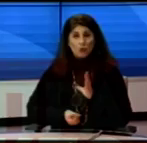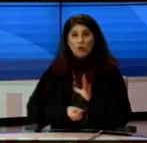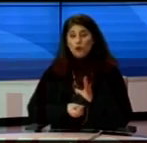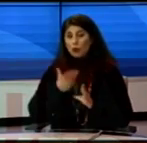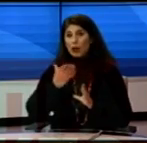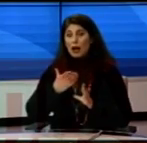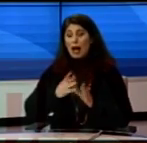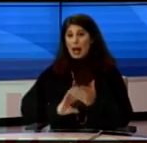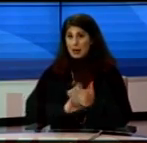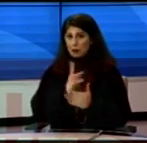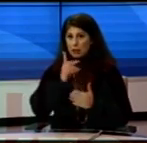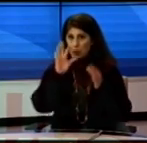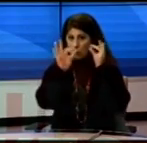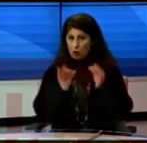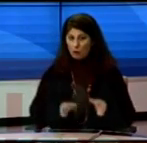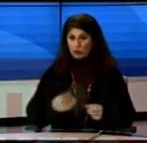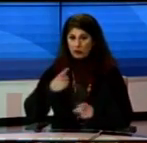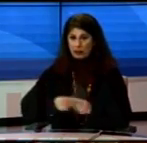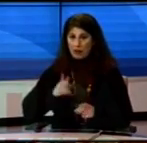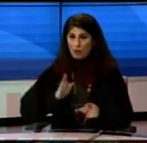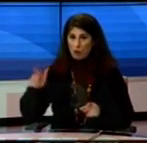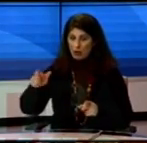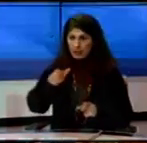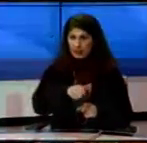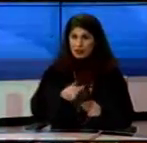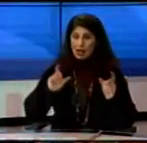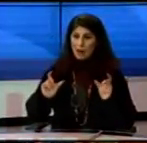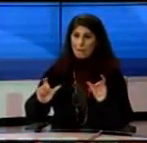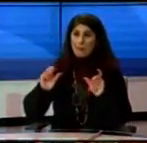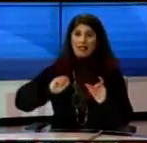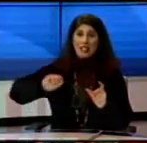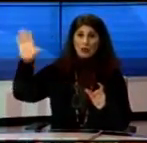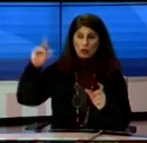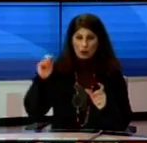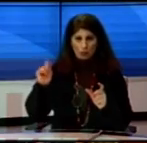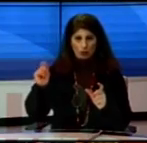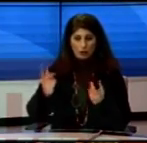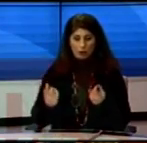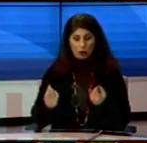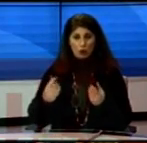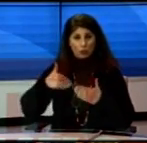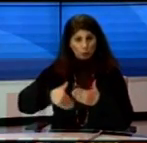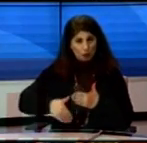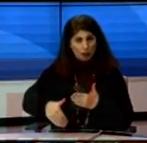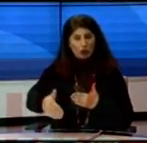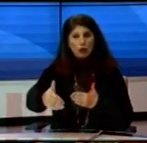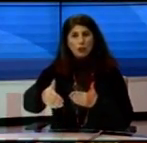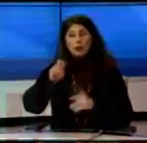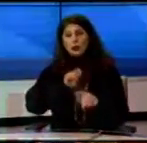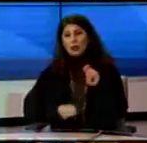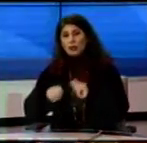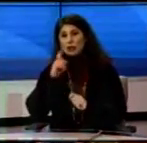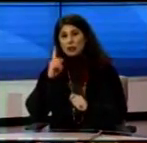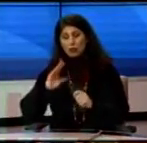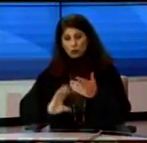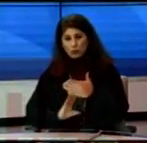αναπτυξιακό πρότυπο για τη χώρα και τους πολίτες, η αμυντική και εξωτερική πολιτική, οι προκλήσεις του μέλλοντος και η διαμόρφωση